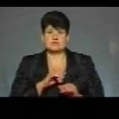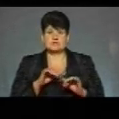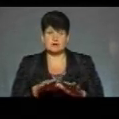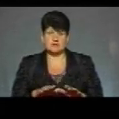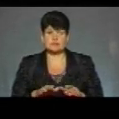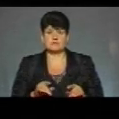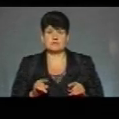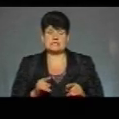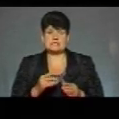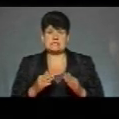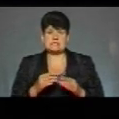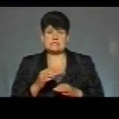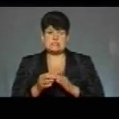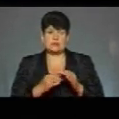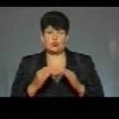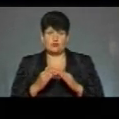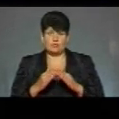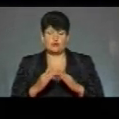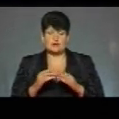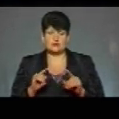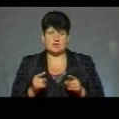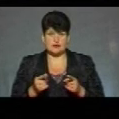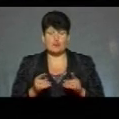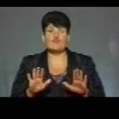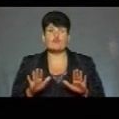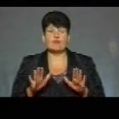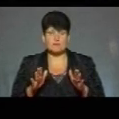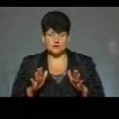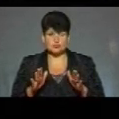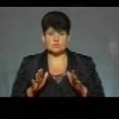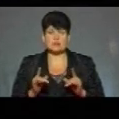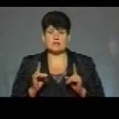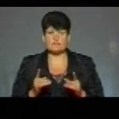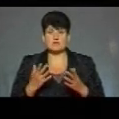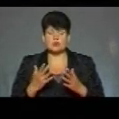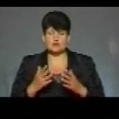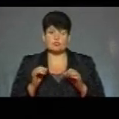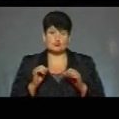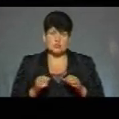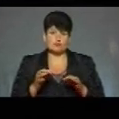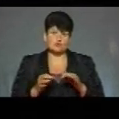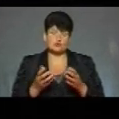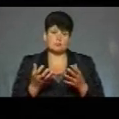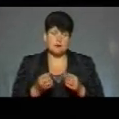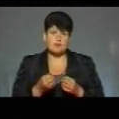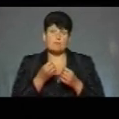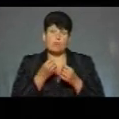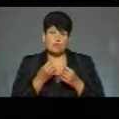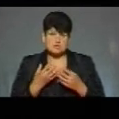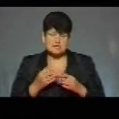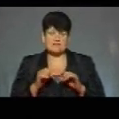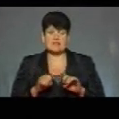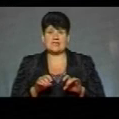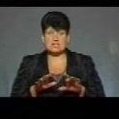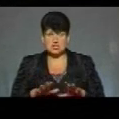вигляді цілодобового домашнього арешту. Тому у випадку, навіть якщо, ймовірно, суд прийме позитивне рішення для сторони захисту,